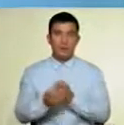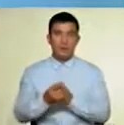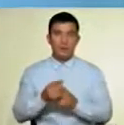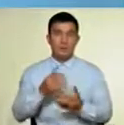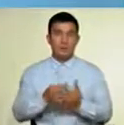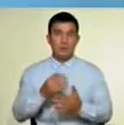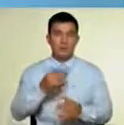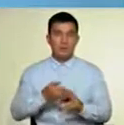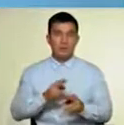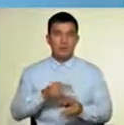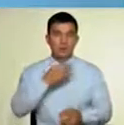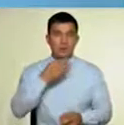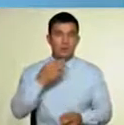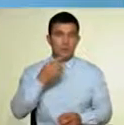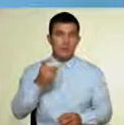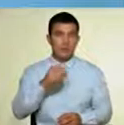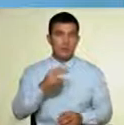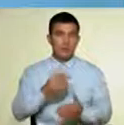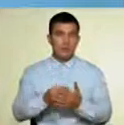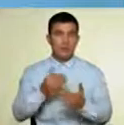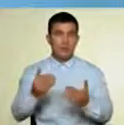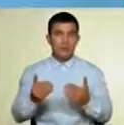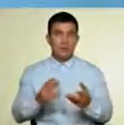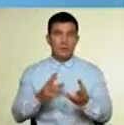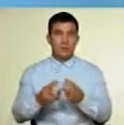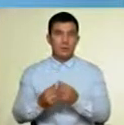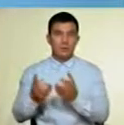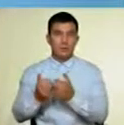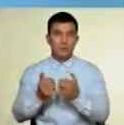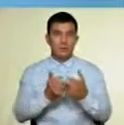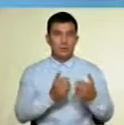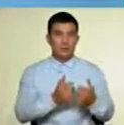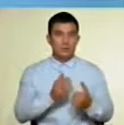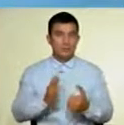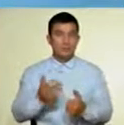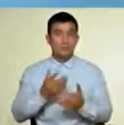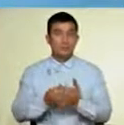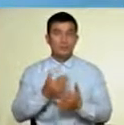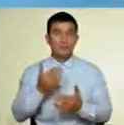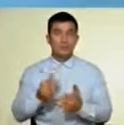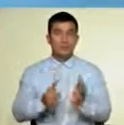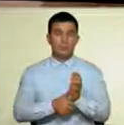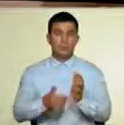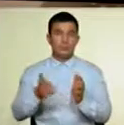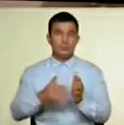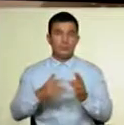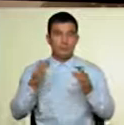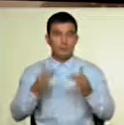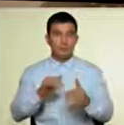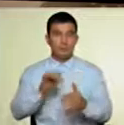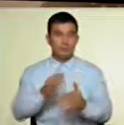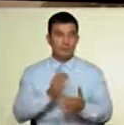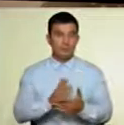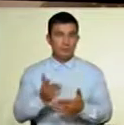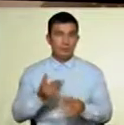shu ko'p hadning hadlari deyiladi. Demek berilgan mana bu 6 ta ifodadan ko'p hadlarni keling